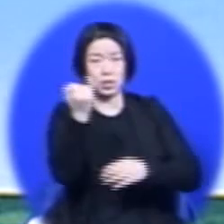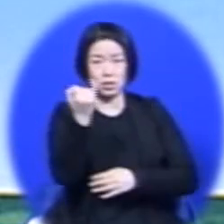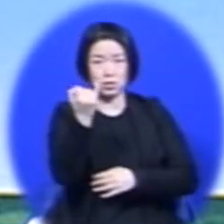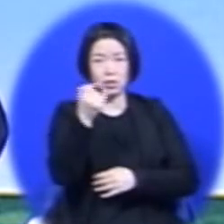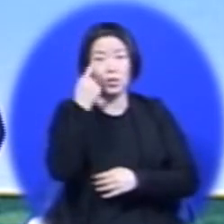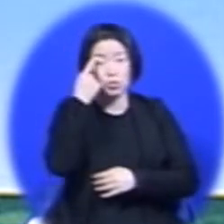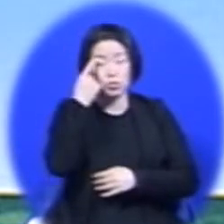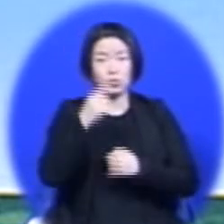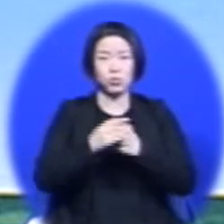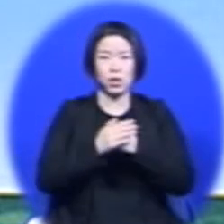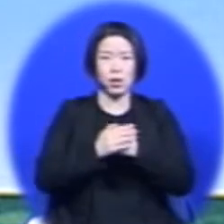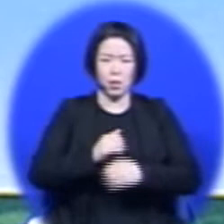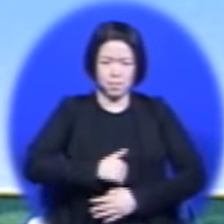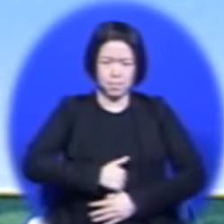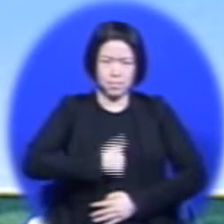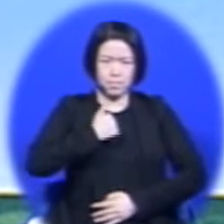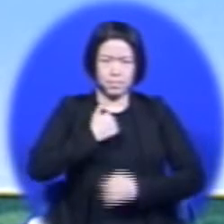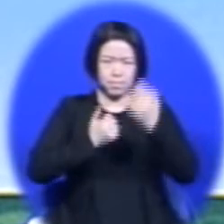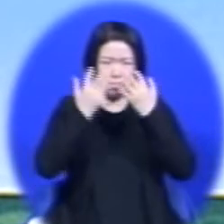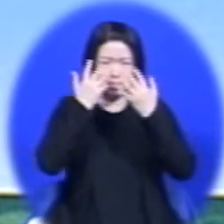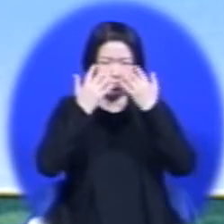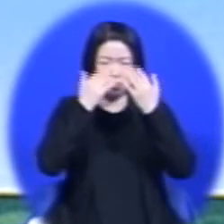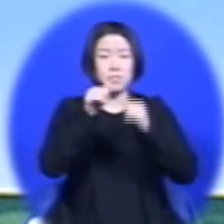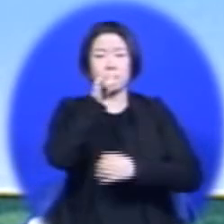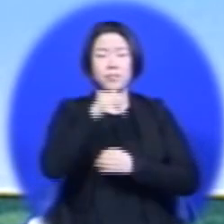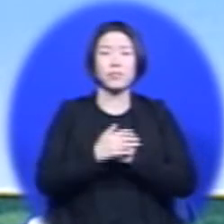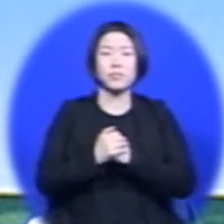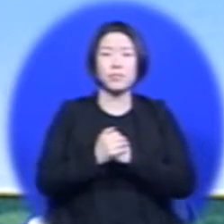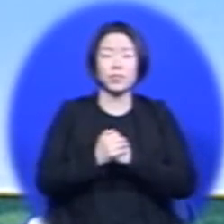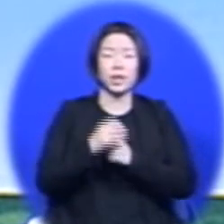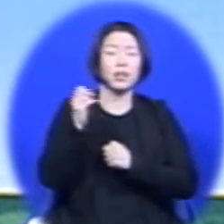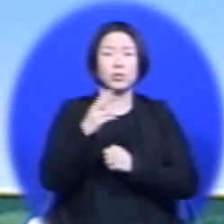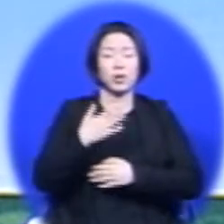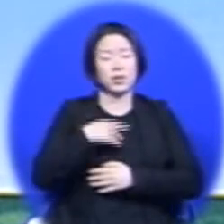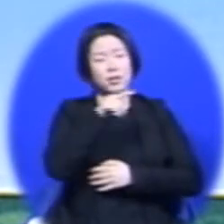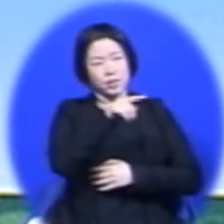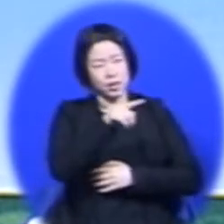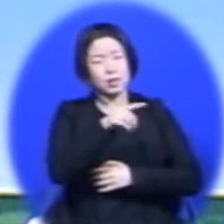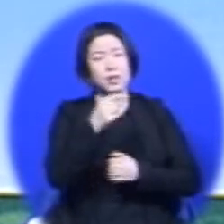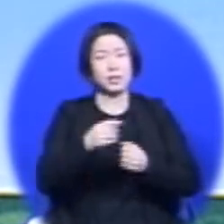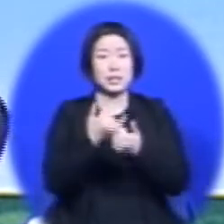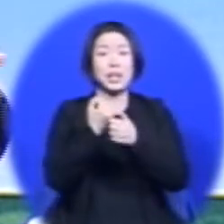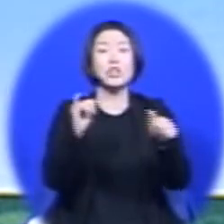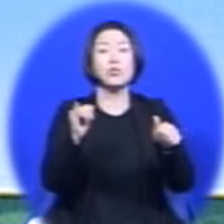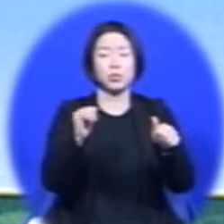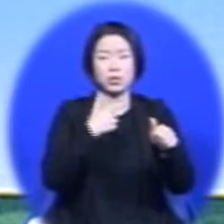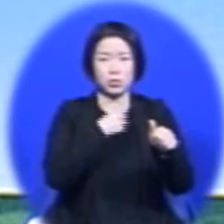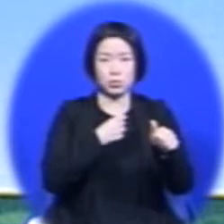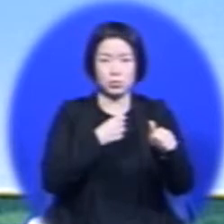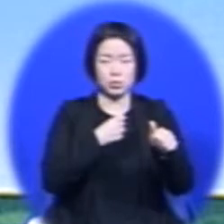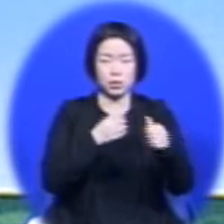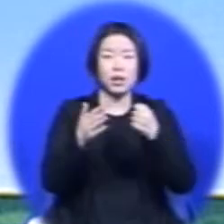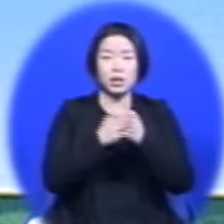눈에 정말 분노가 이글거리는 겁니다. 그리고는 난 당신과 이혼할 거예요. 그러면서 짐을